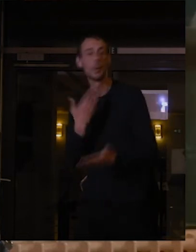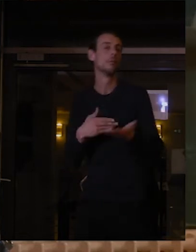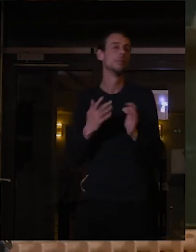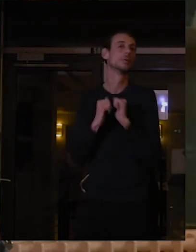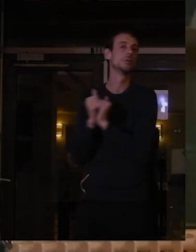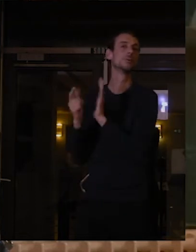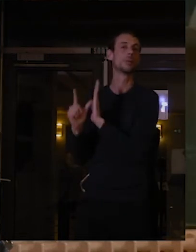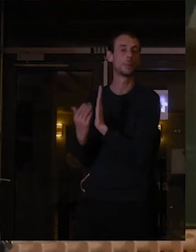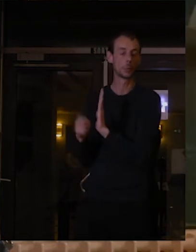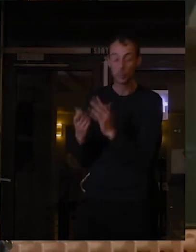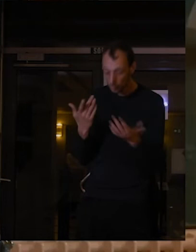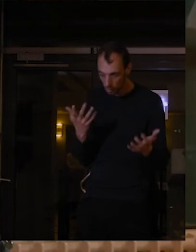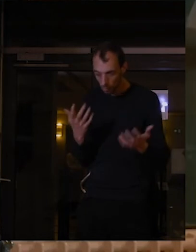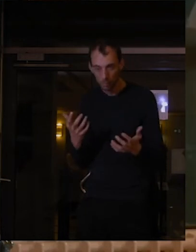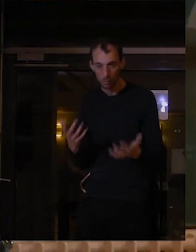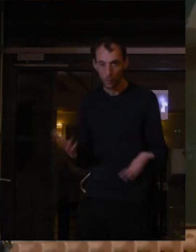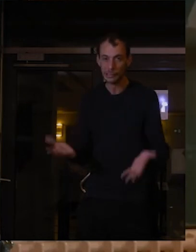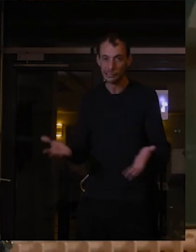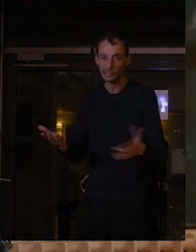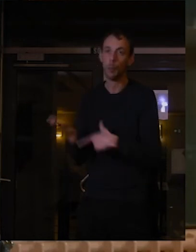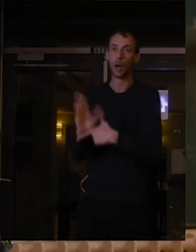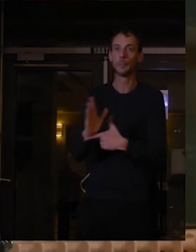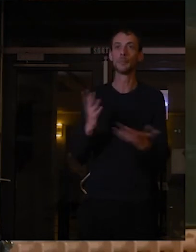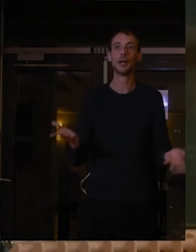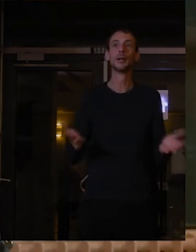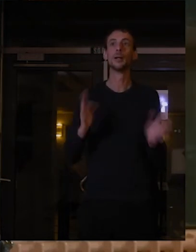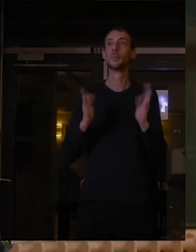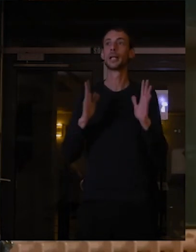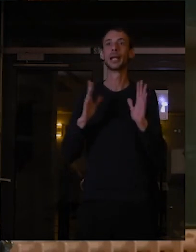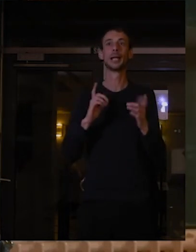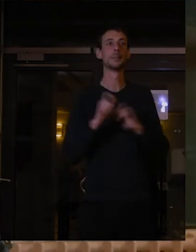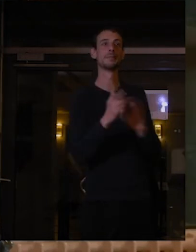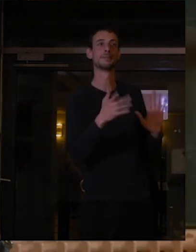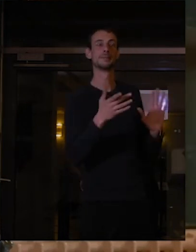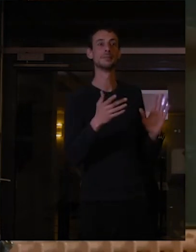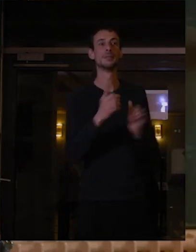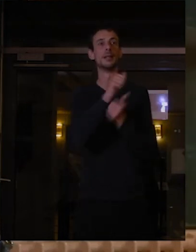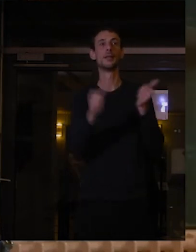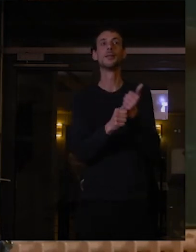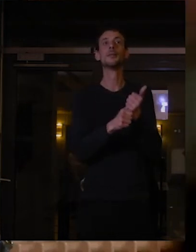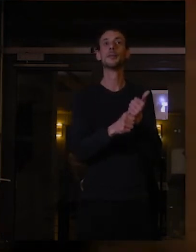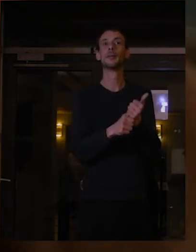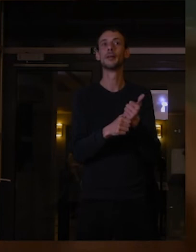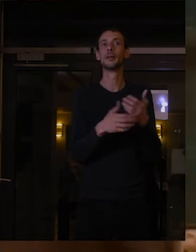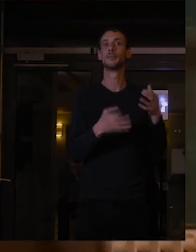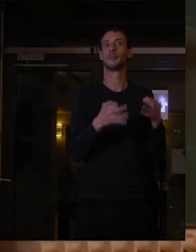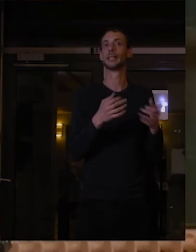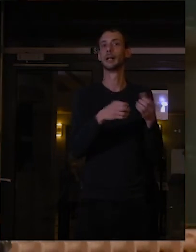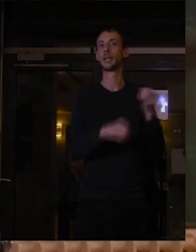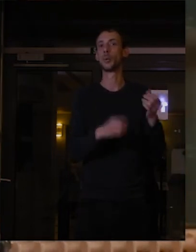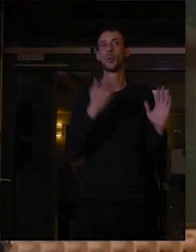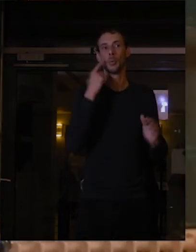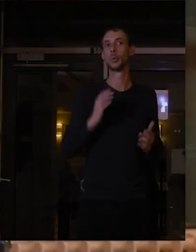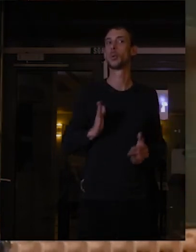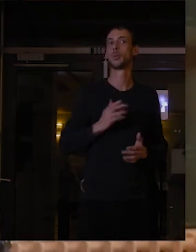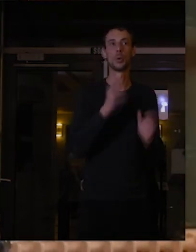Et peut-être que je vais laisser la parole, alors je l'introduis, à monsieur le vice-bâtonnier Pierre Fontrouge qui nous expliquera les travaux du barreau de Bordeaux en